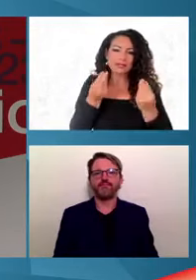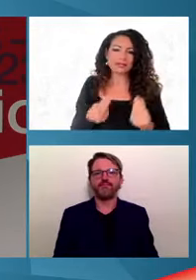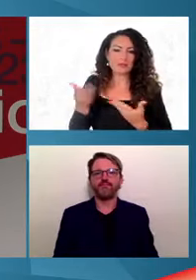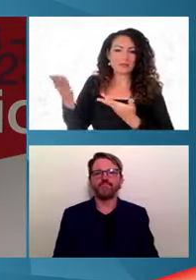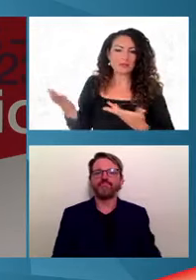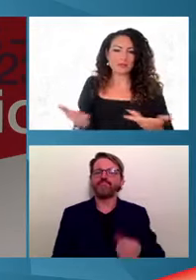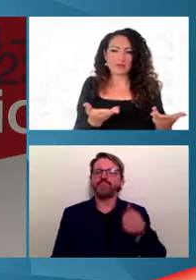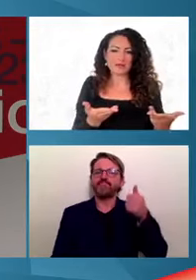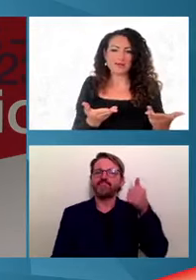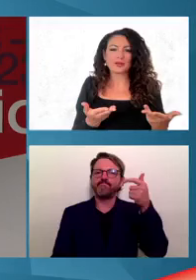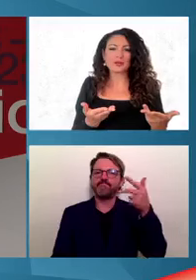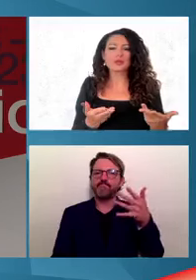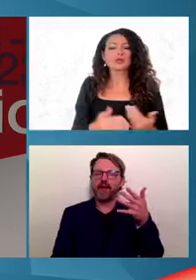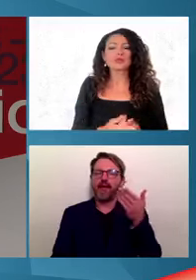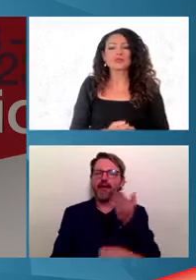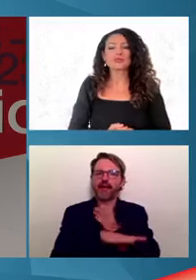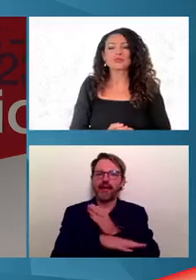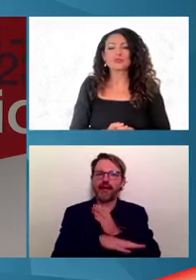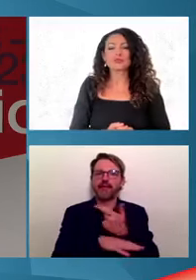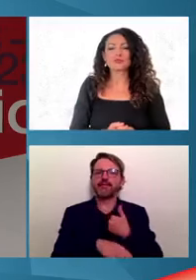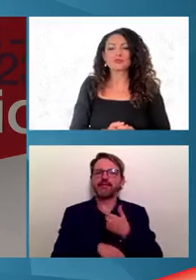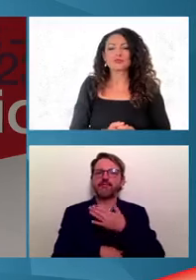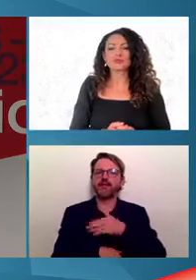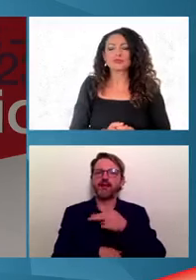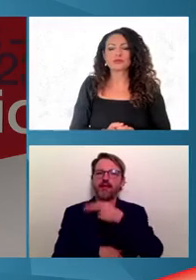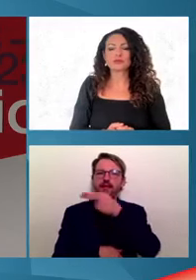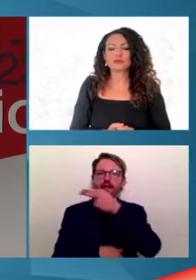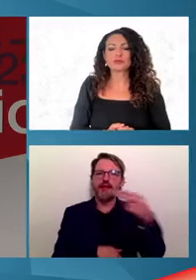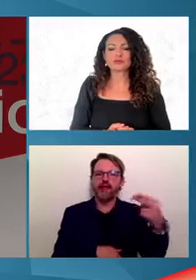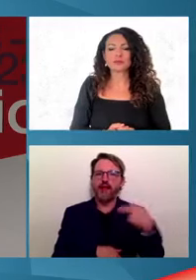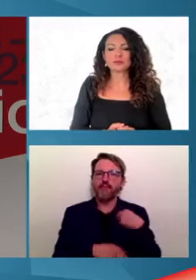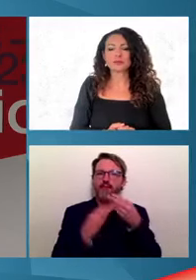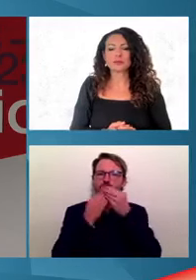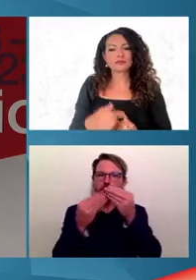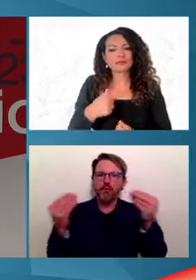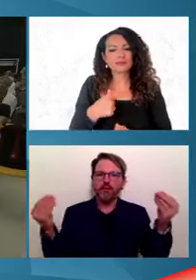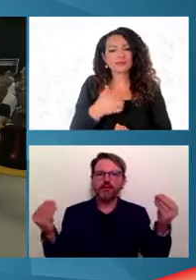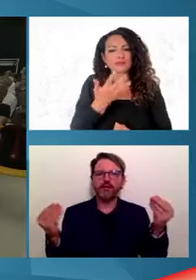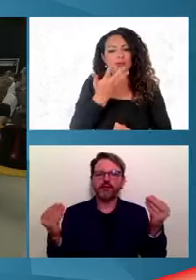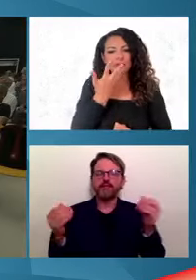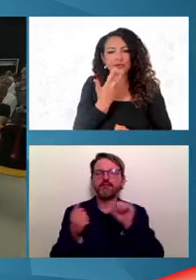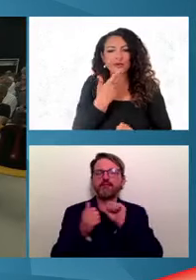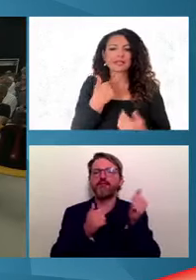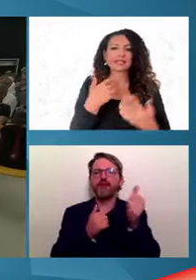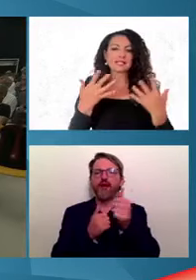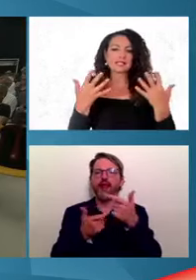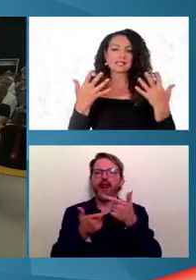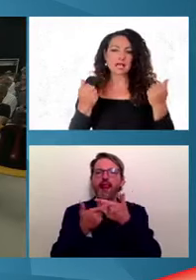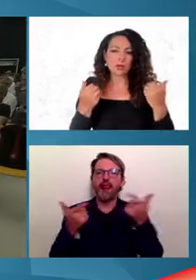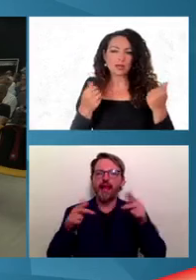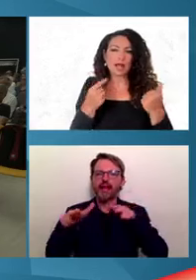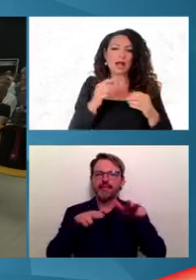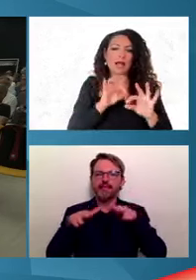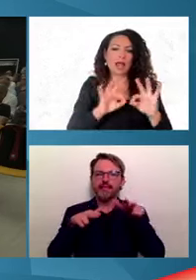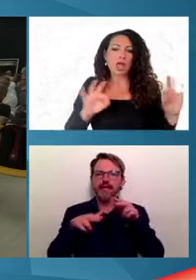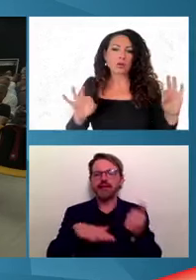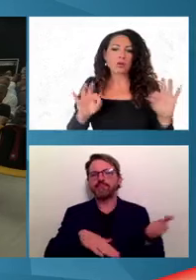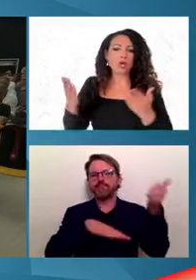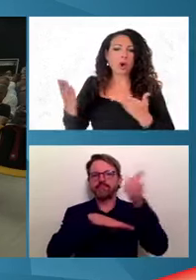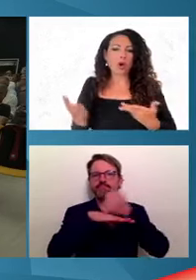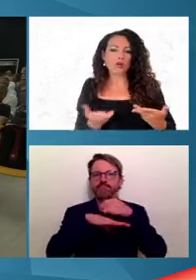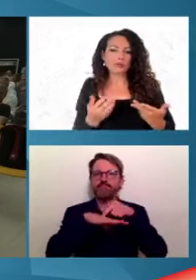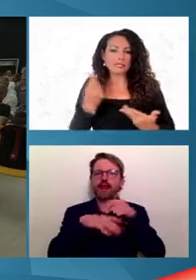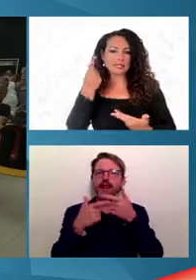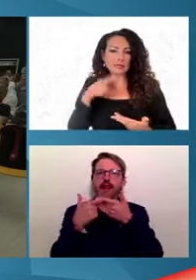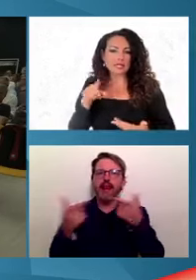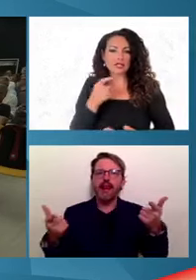Gäste namentlich zu begrüßen, allen voran die Südtiroler Landesregierung mit an der Spitze Landeshauptmann